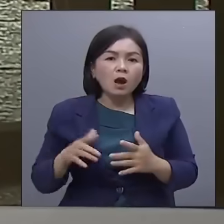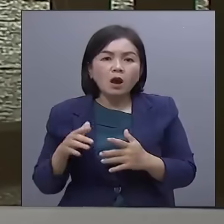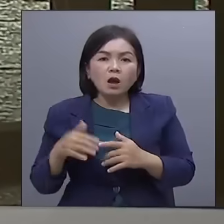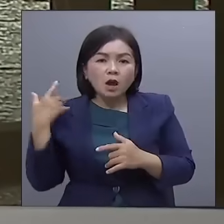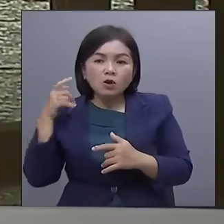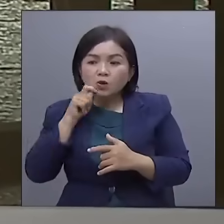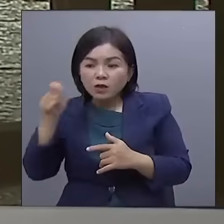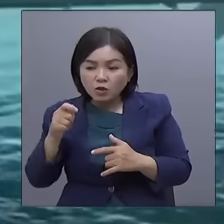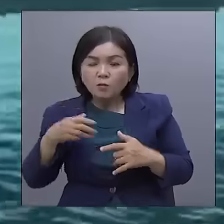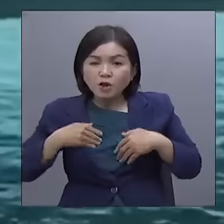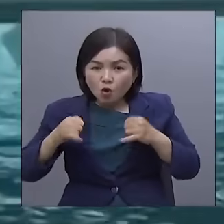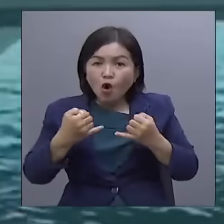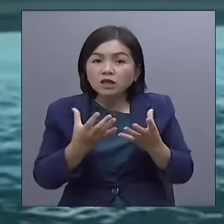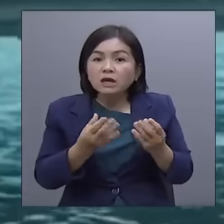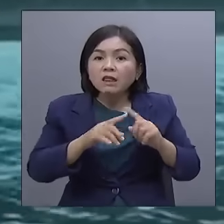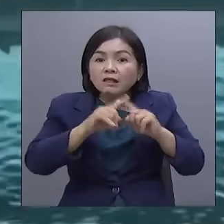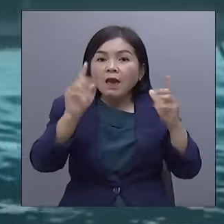ของยูเครนค่ะ